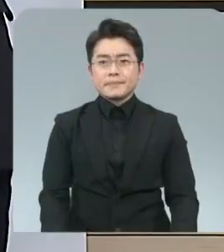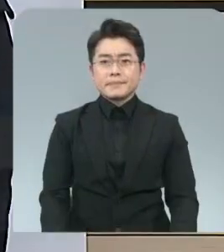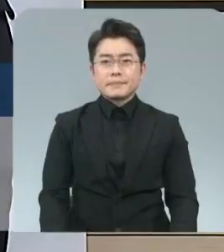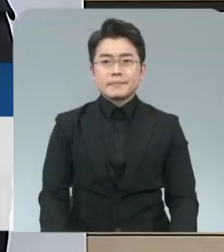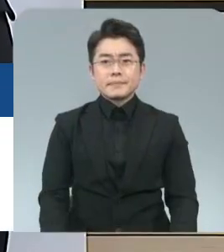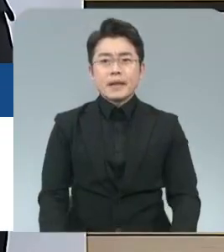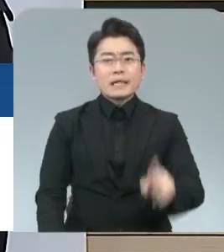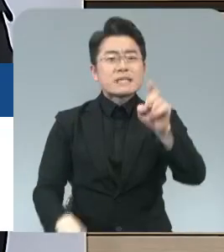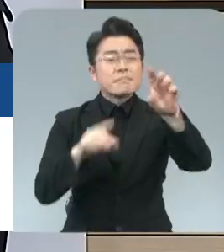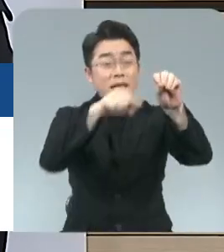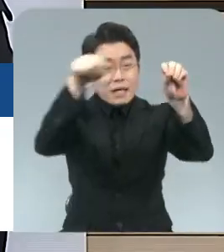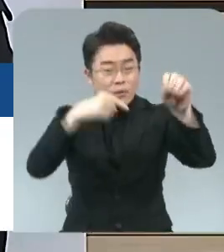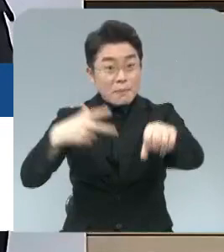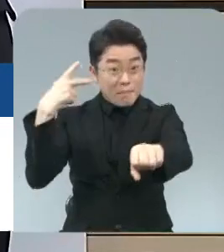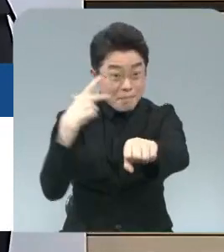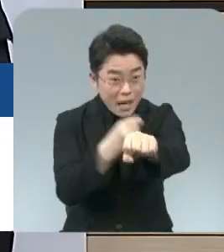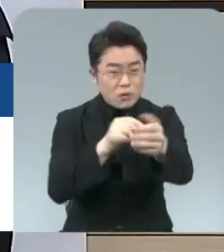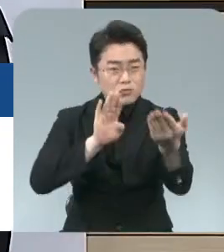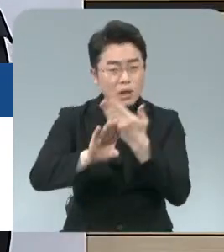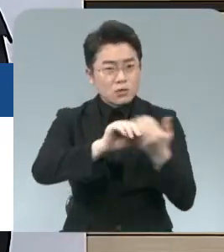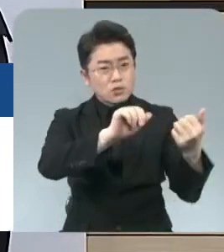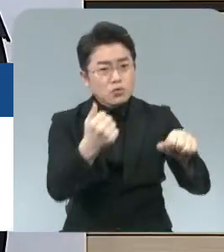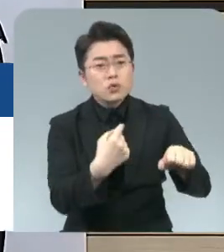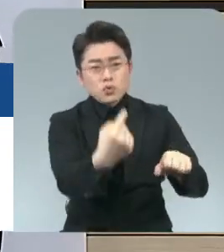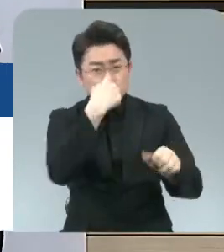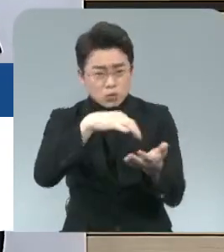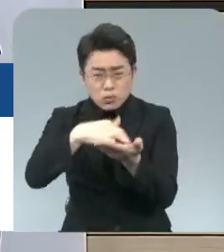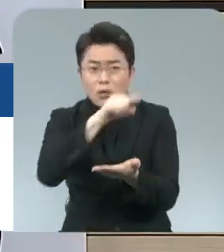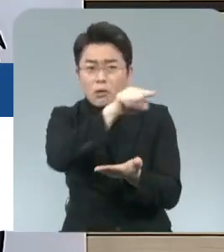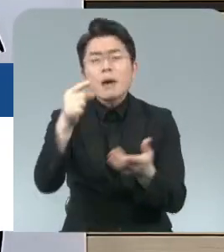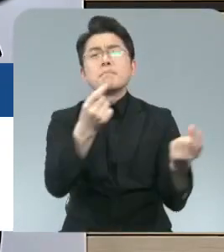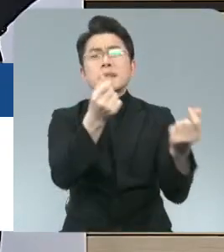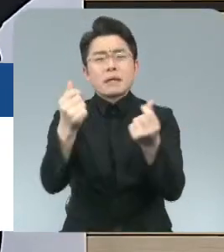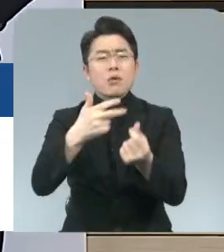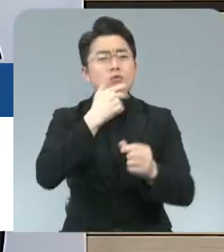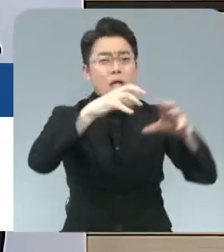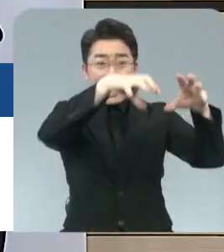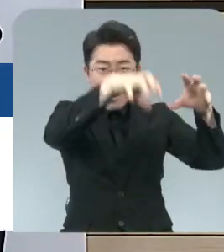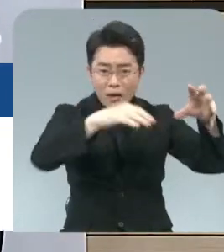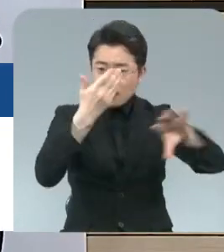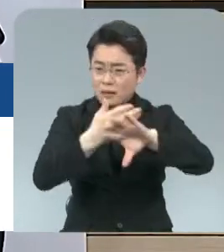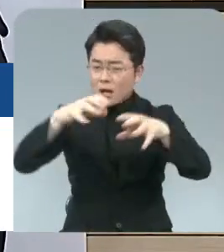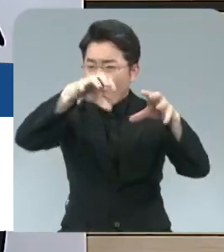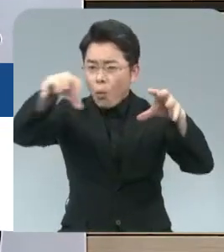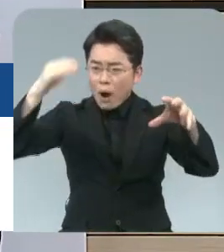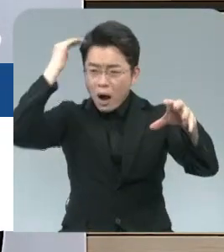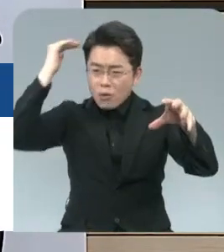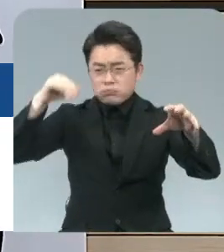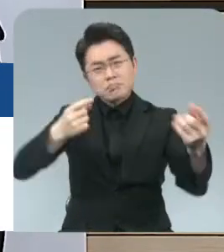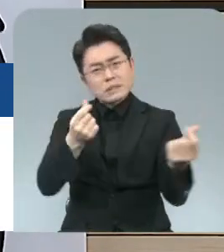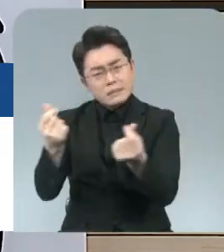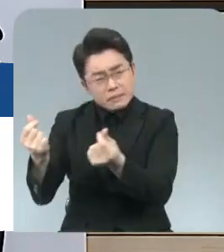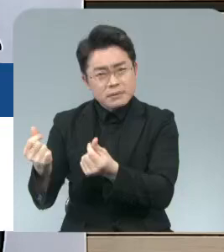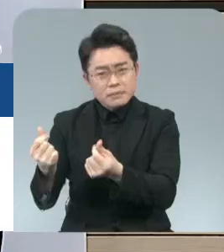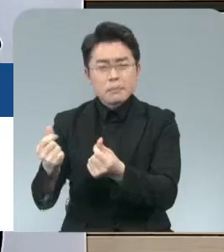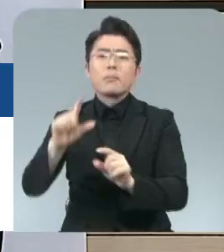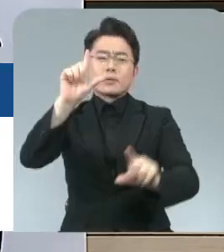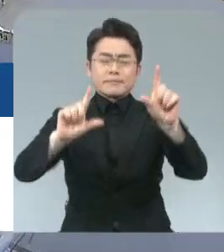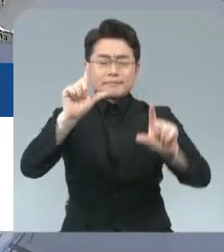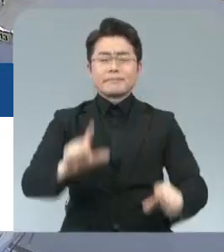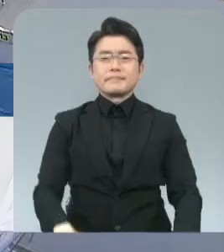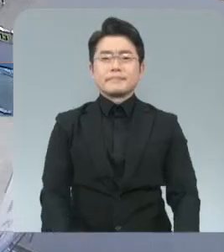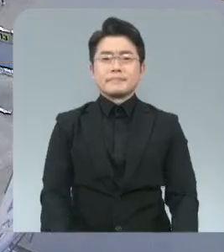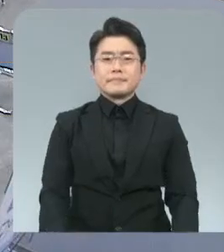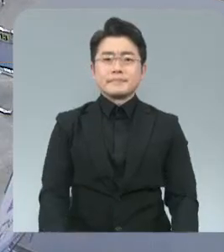명 접종당 사망 신고율은 유사하였고 영국 등 다른 국가와 비교하여서도 크게 차이가 나지는